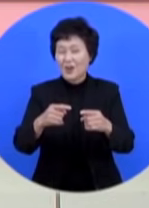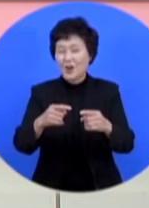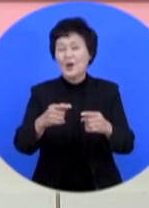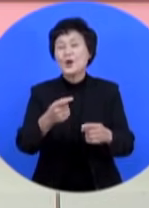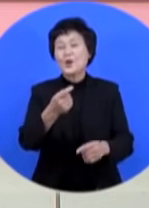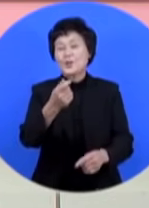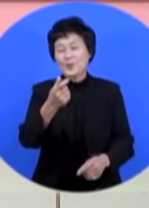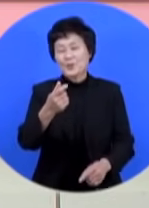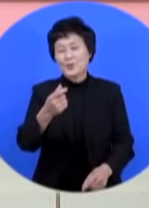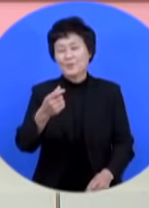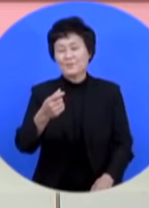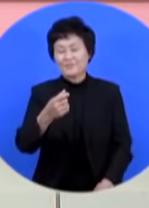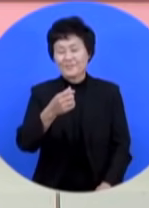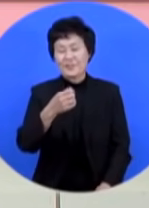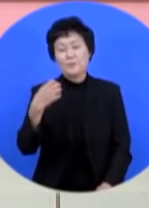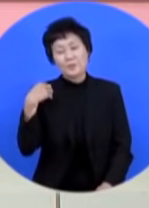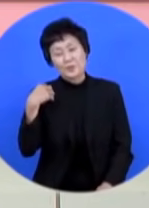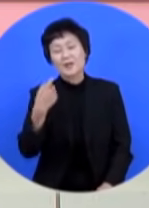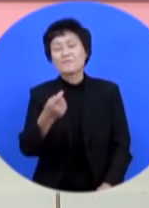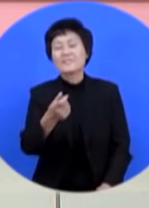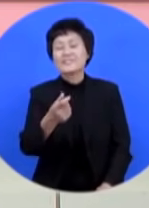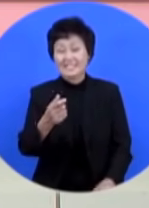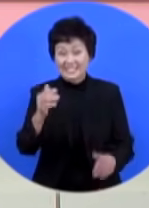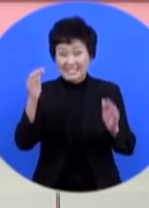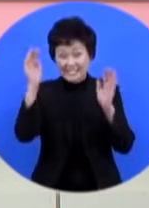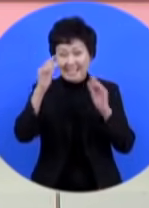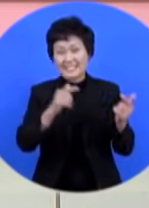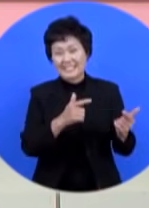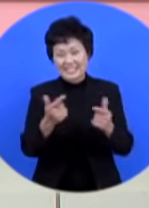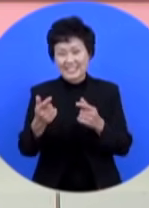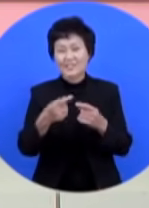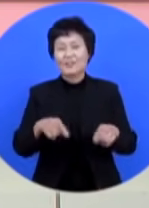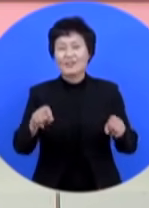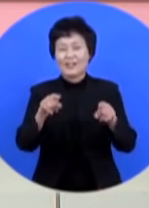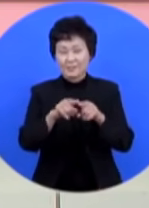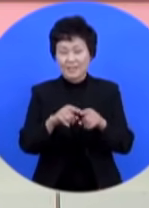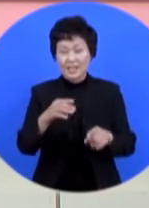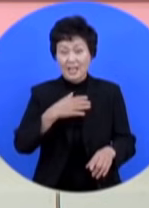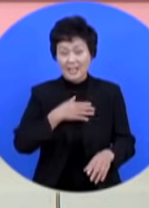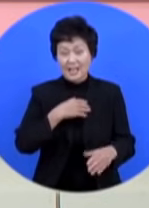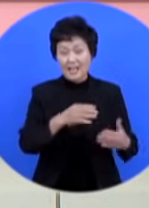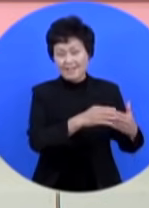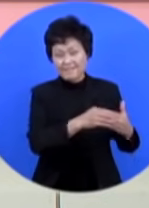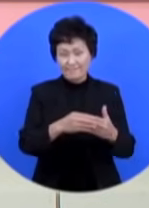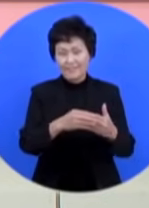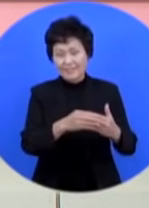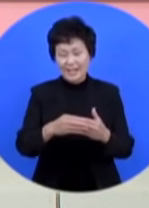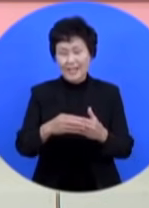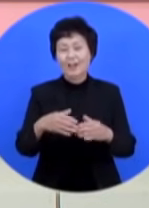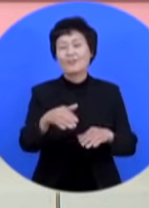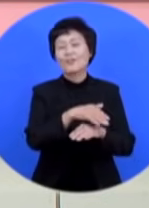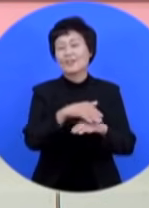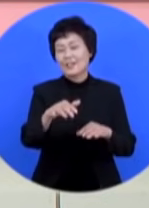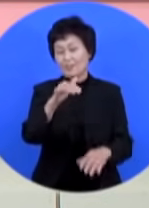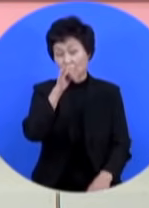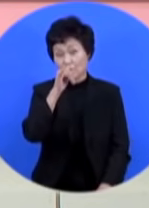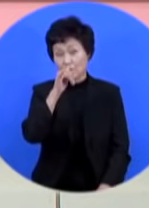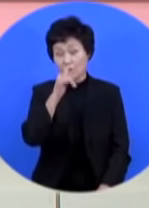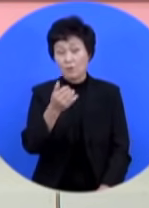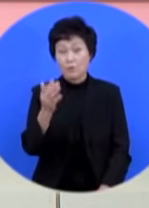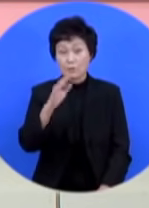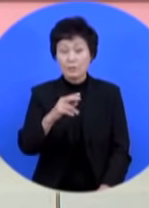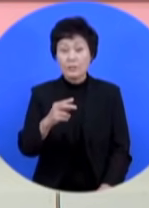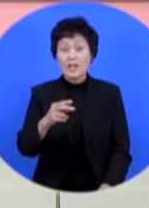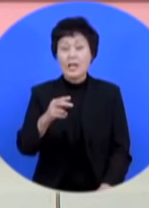다니는 친구들 네. 모아가지고 제가 대장이 돼서 네. 늘 그렇게 전도를 하러 다녔습니다. 그랬더니 이제 2학기 개학하는 날 네,